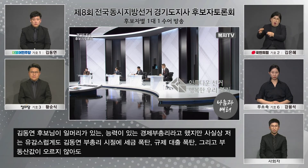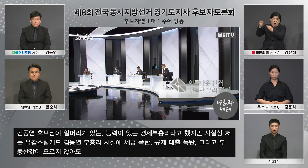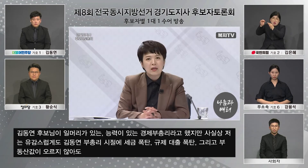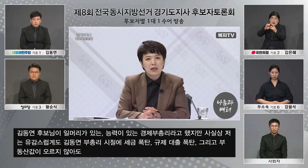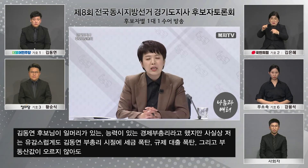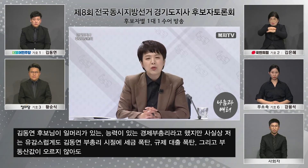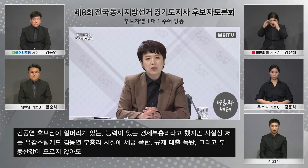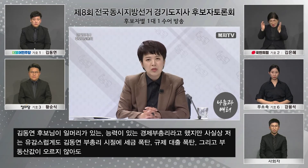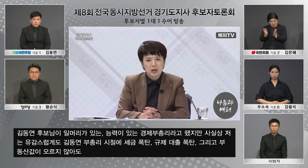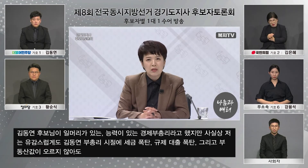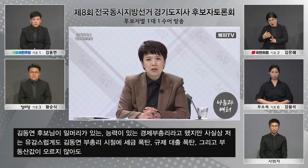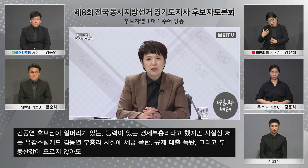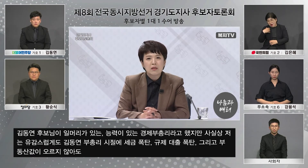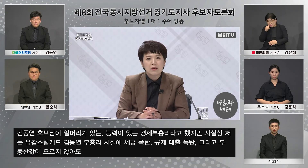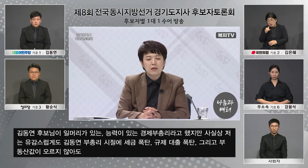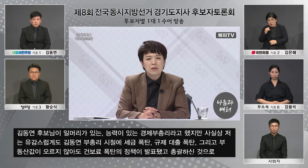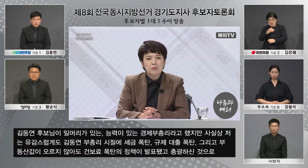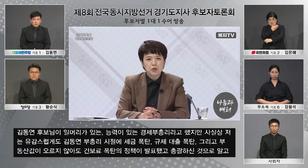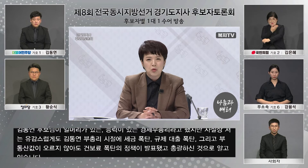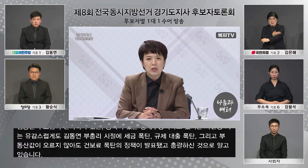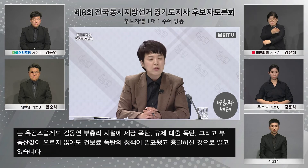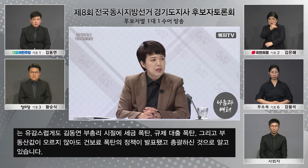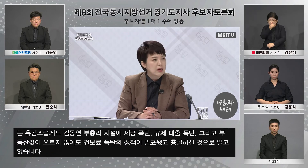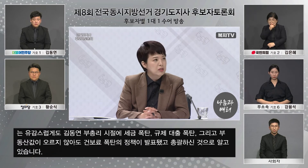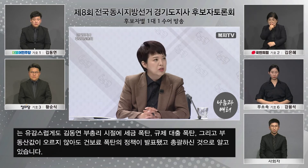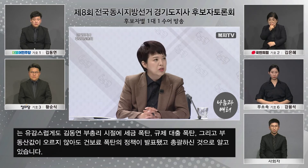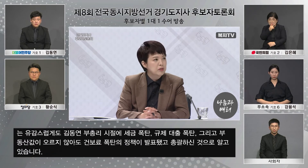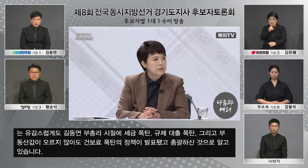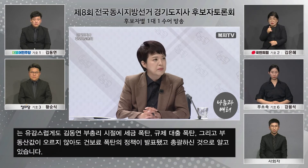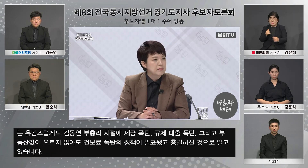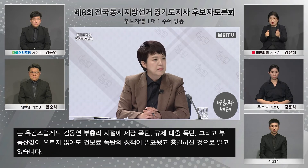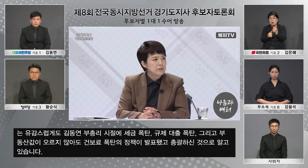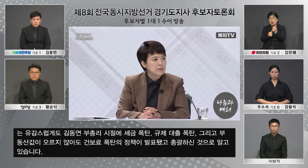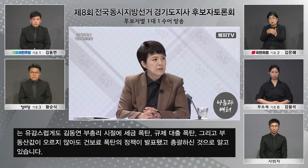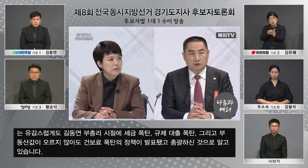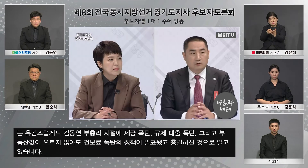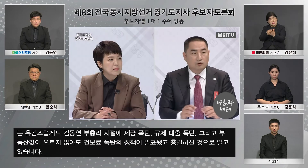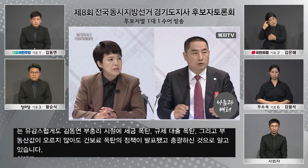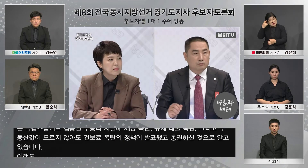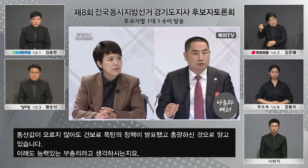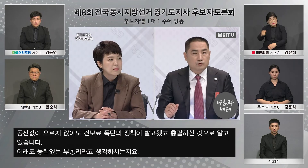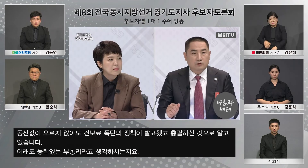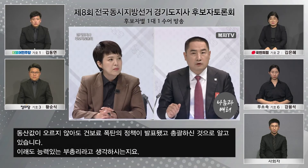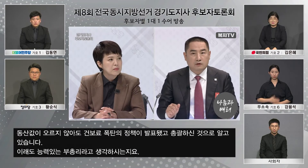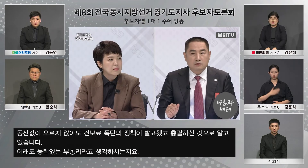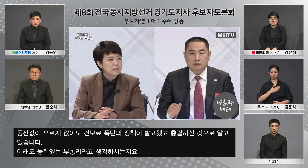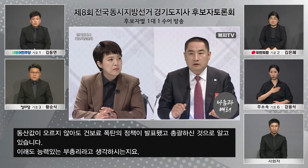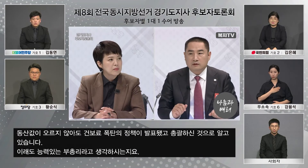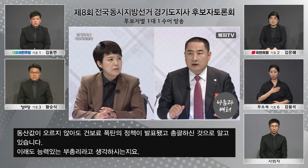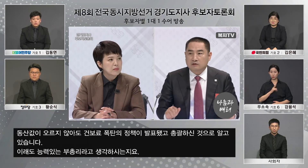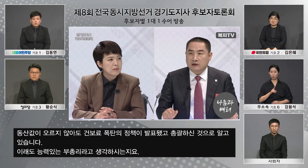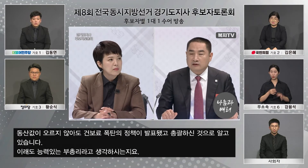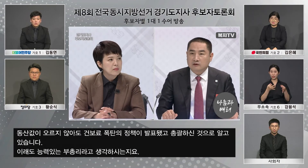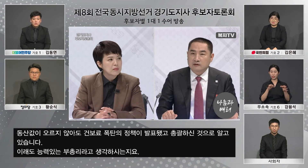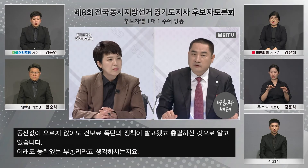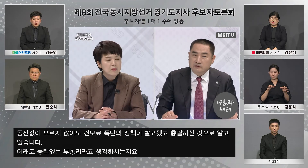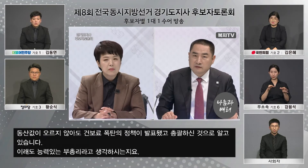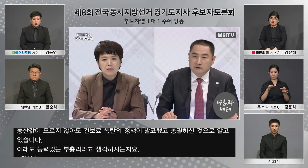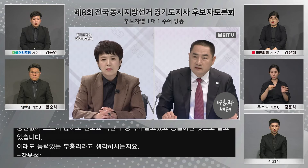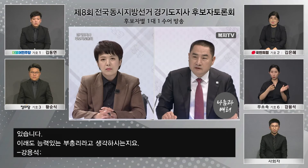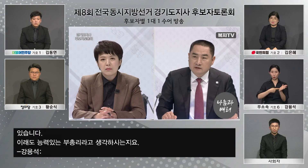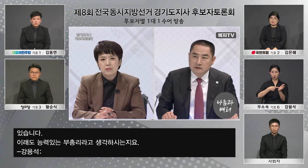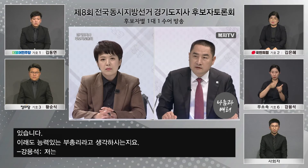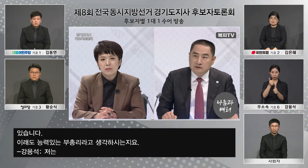알고 있습니다. 이래도 능력 있는 부총리라고 생각하시는지요? 저는 김동연 부총리 시절에 다른 거 다